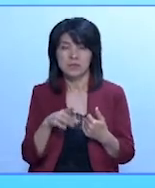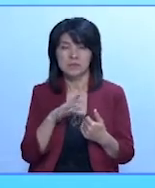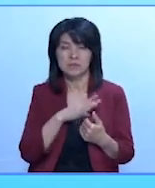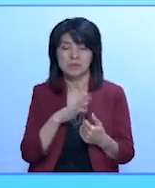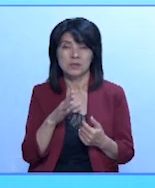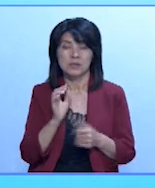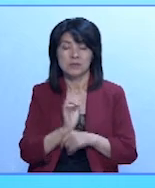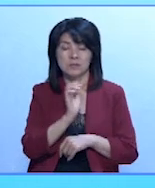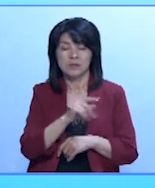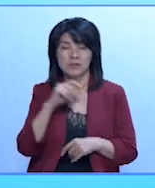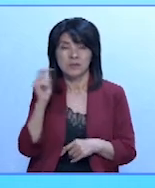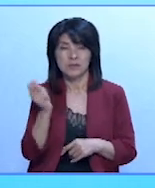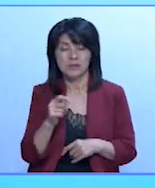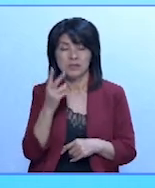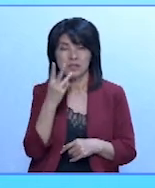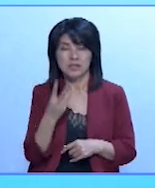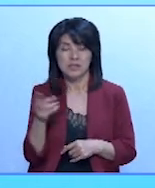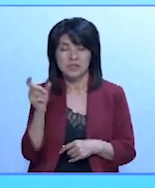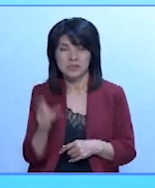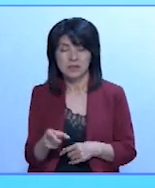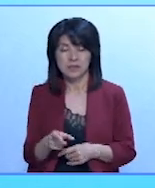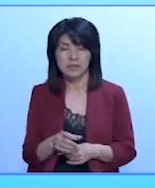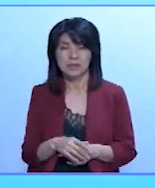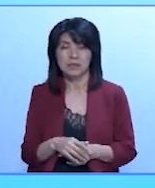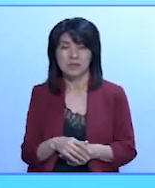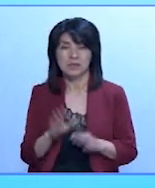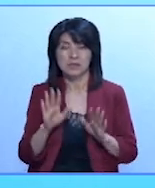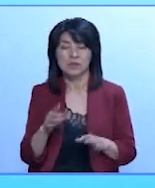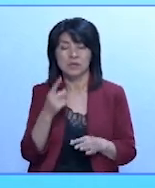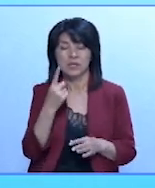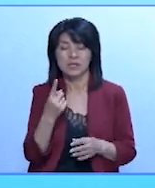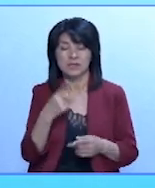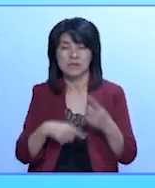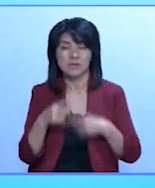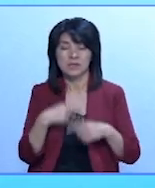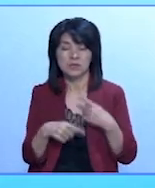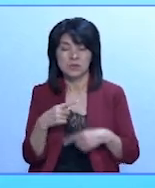Қосылласын соғысына кеткен болатын соның. Біреуі ғана қайтып келді.